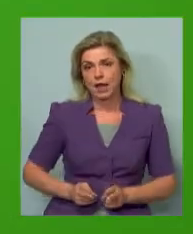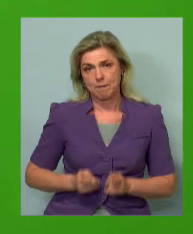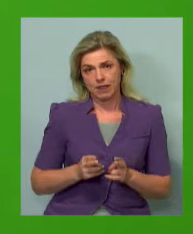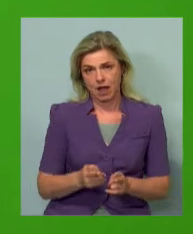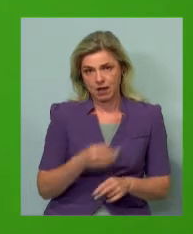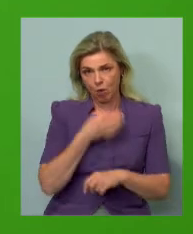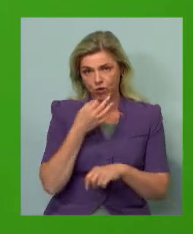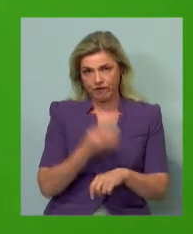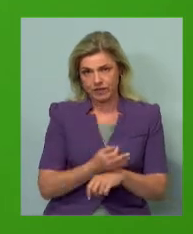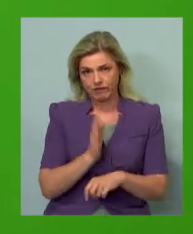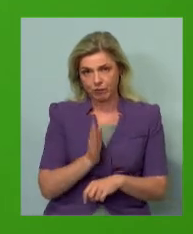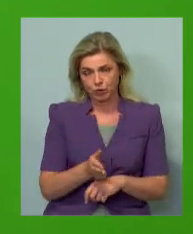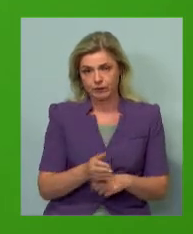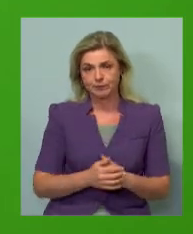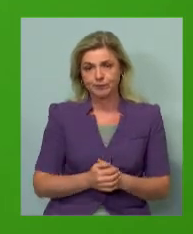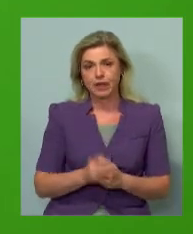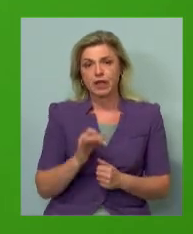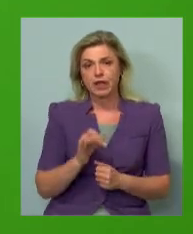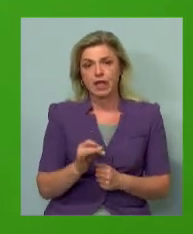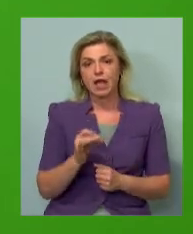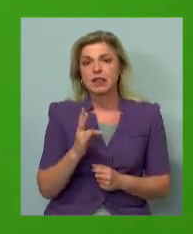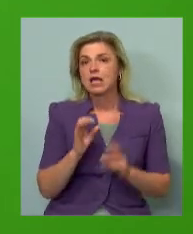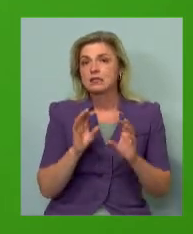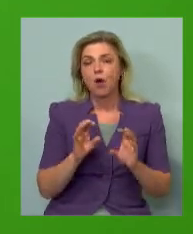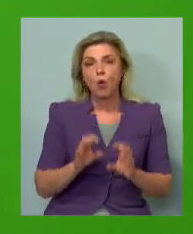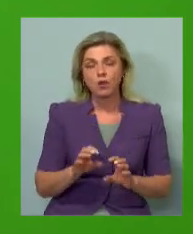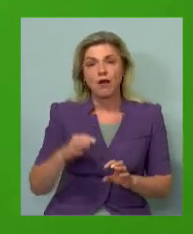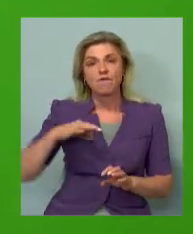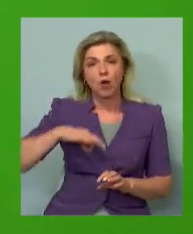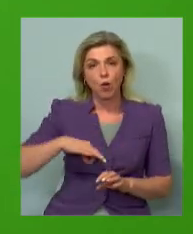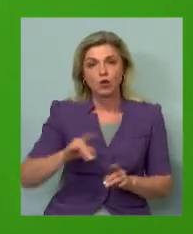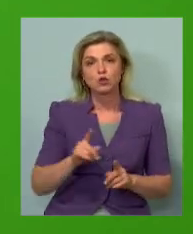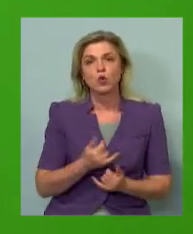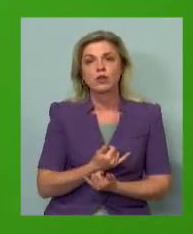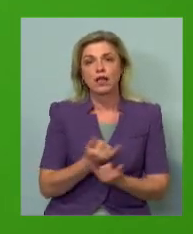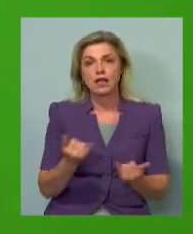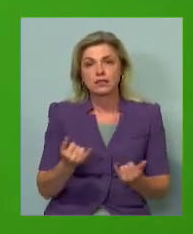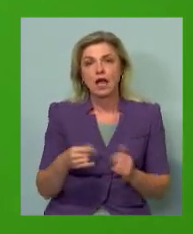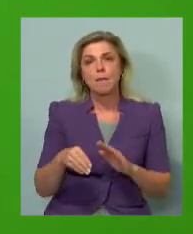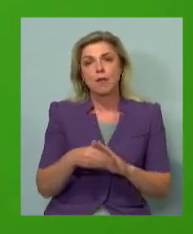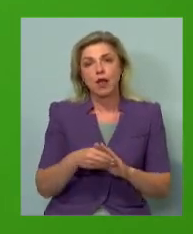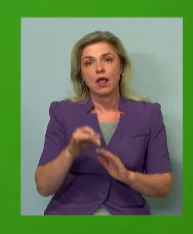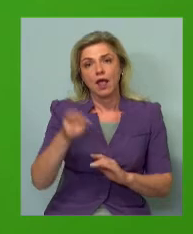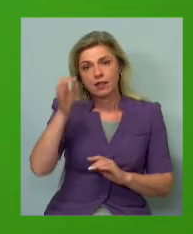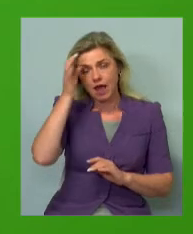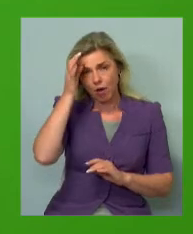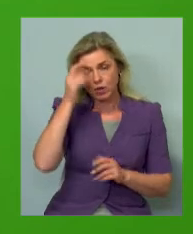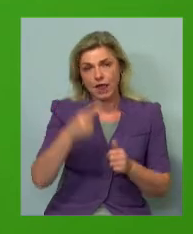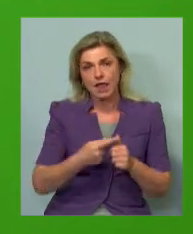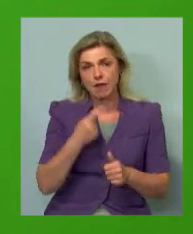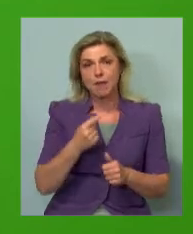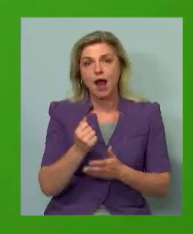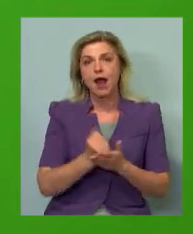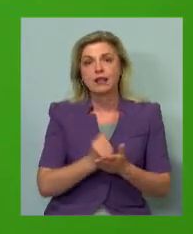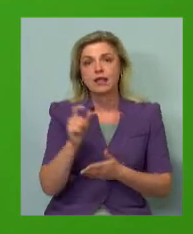Зокрема, переглянуто поняття неправомірної вигоди, що надається виборцям. Тобто те, що надається із згадуванням імені кандидата або